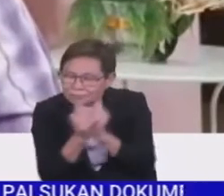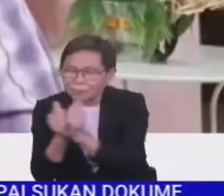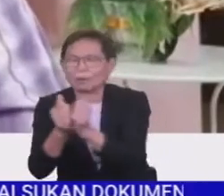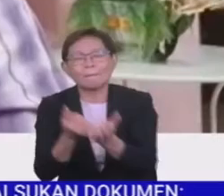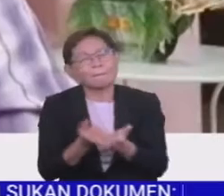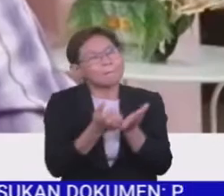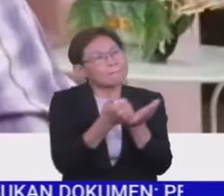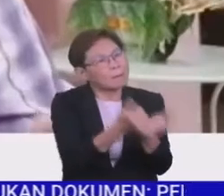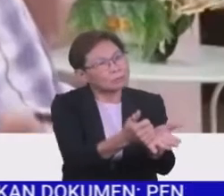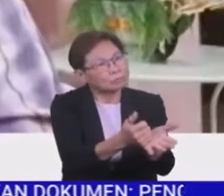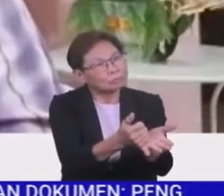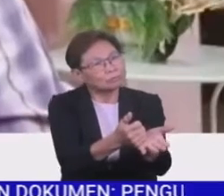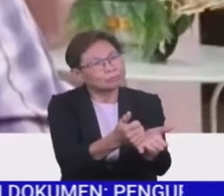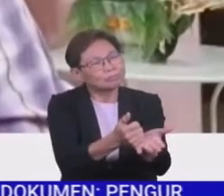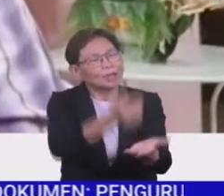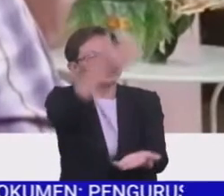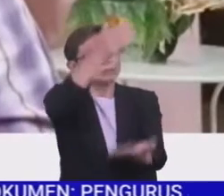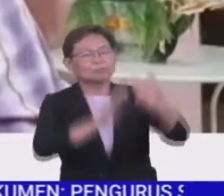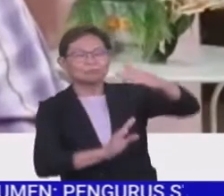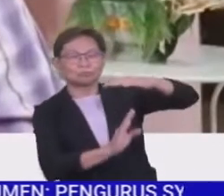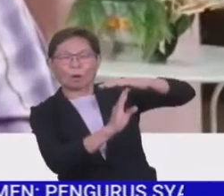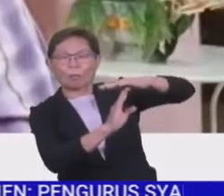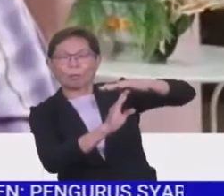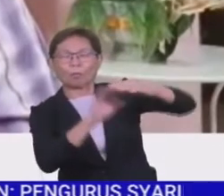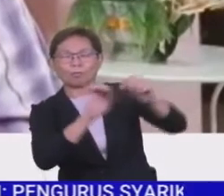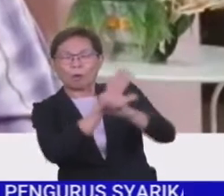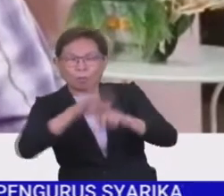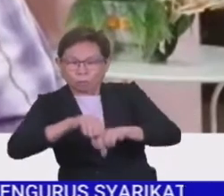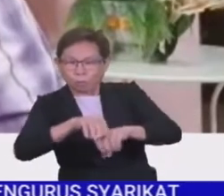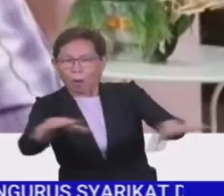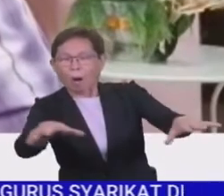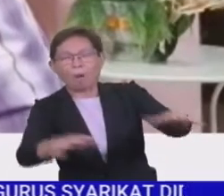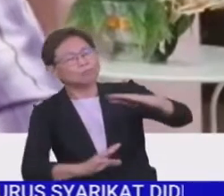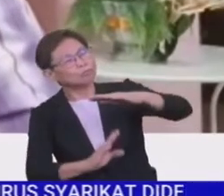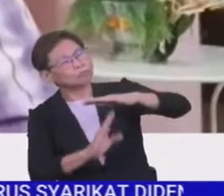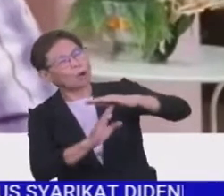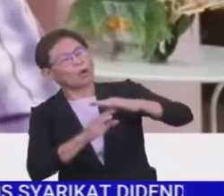membantu mengekang jangkitan COVID-19